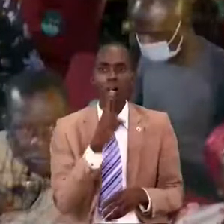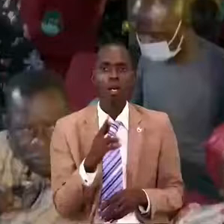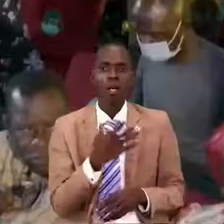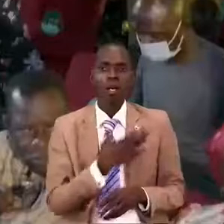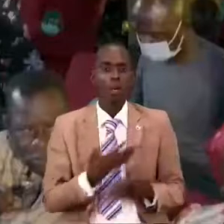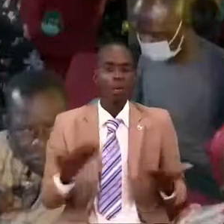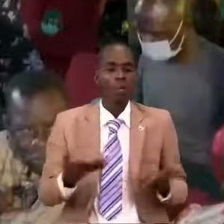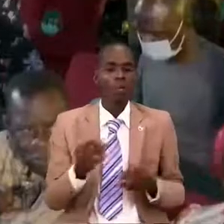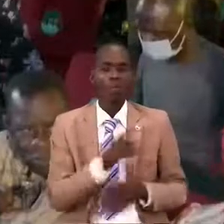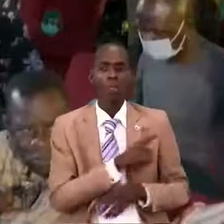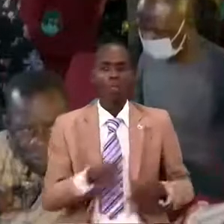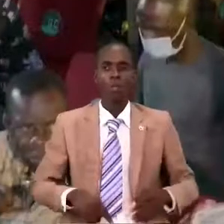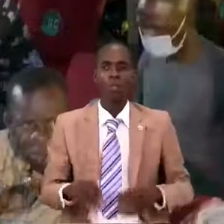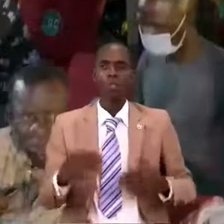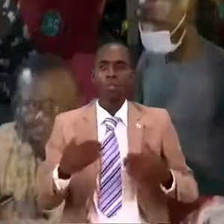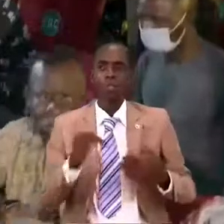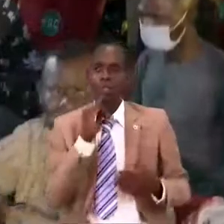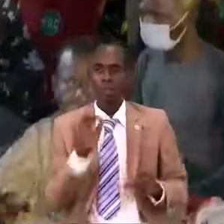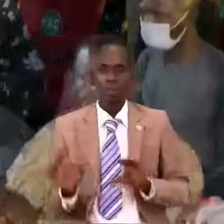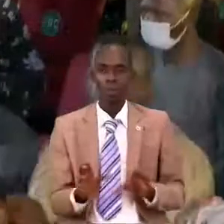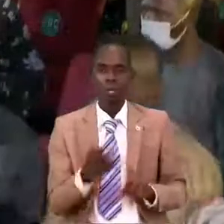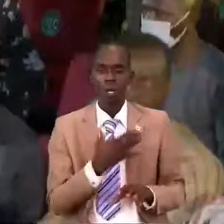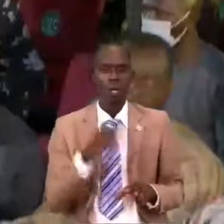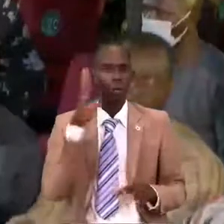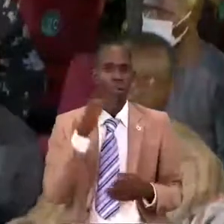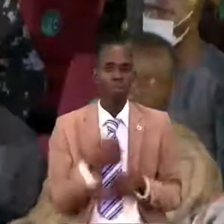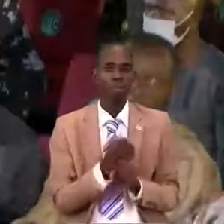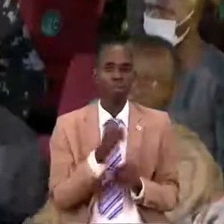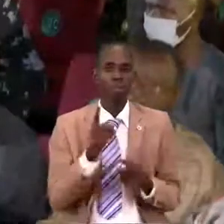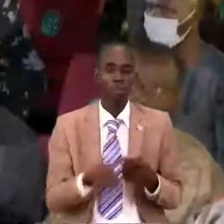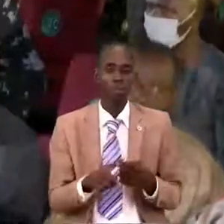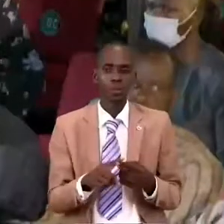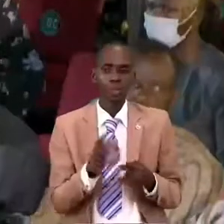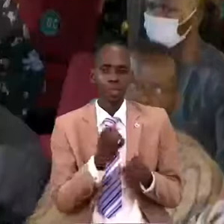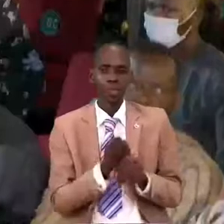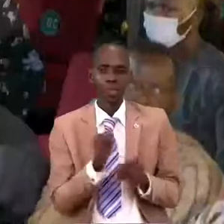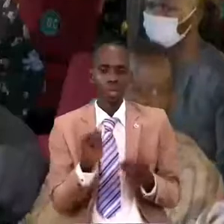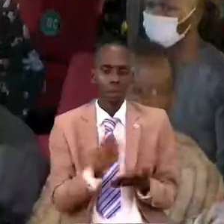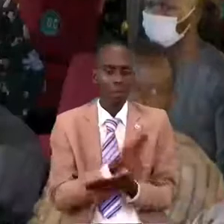un formulaire. Ça va nous aider à vous aider.